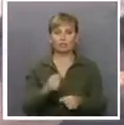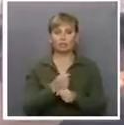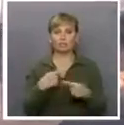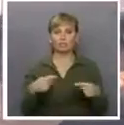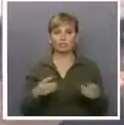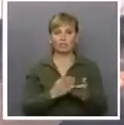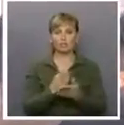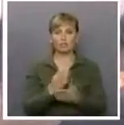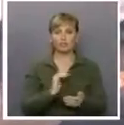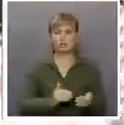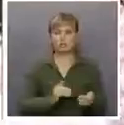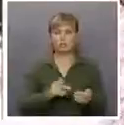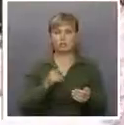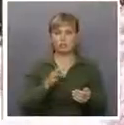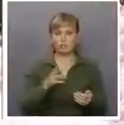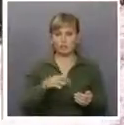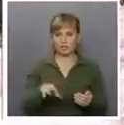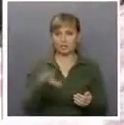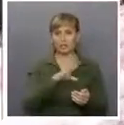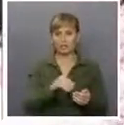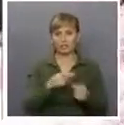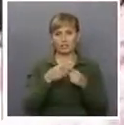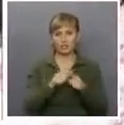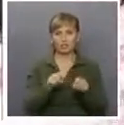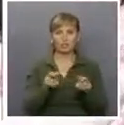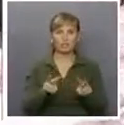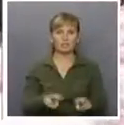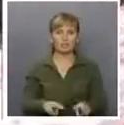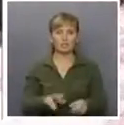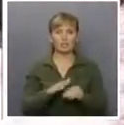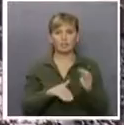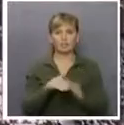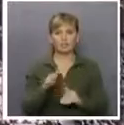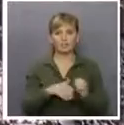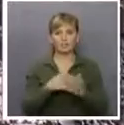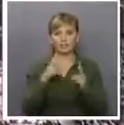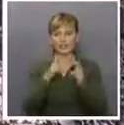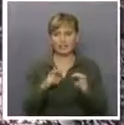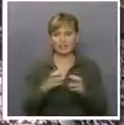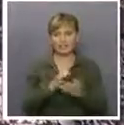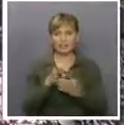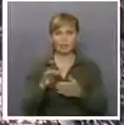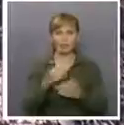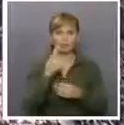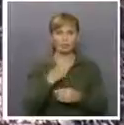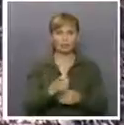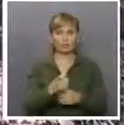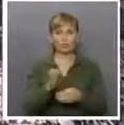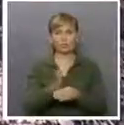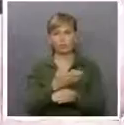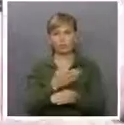направлениях в частности для взаимодействия социологов и инженерных специалистов-практиков и ученых исследователей в области предупреждения и ликвидации